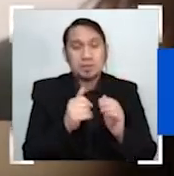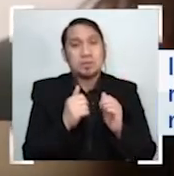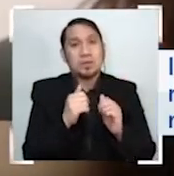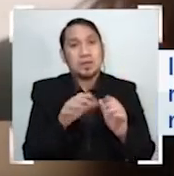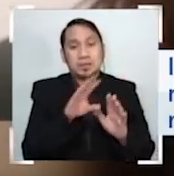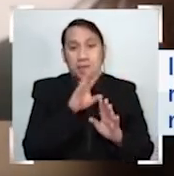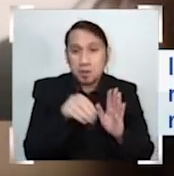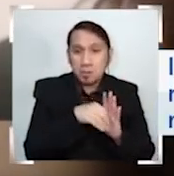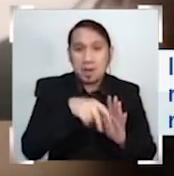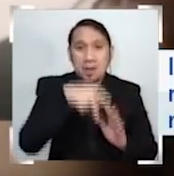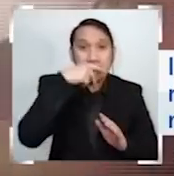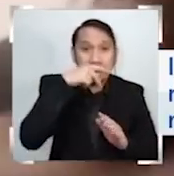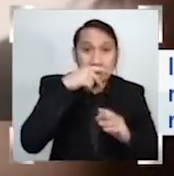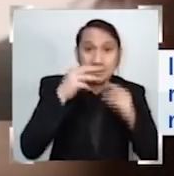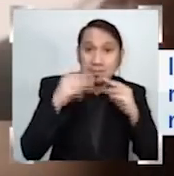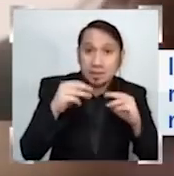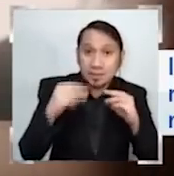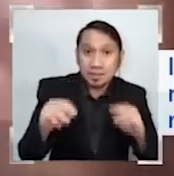natin,